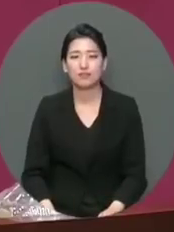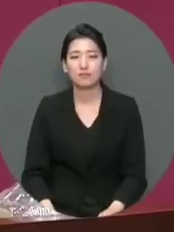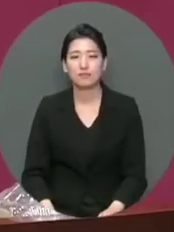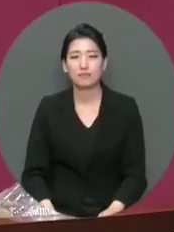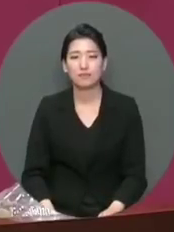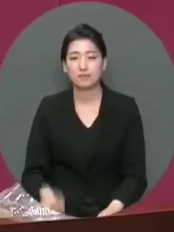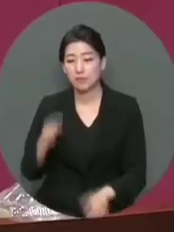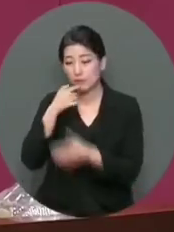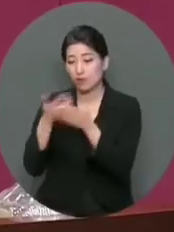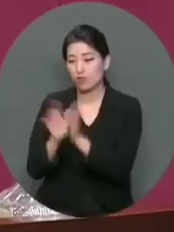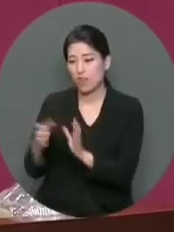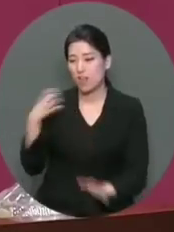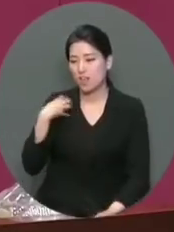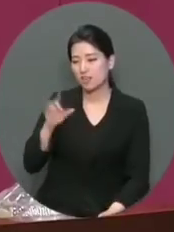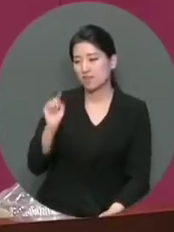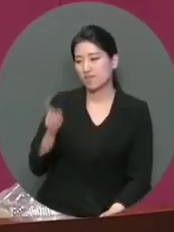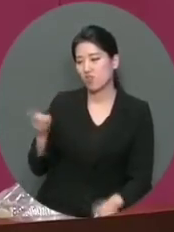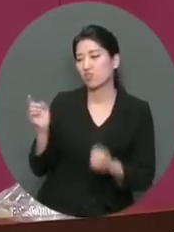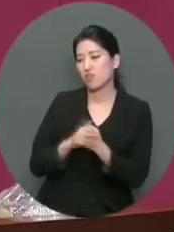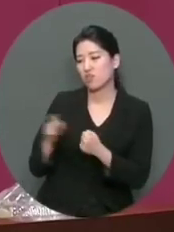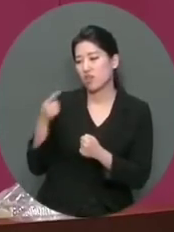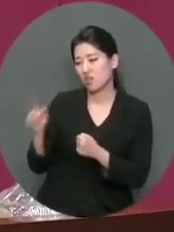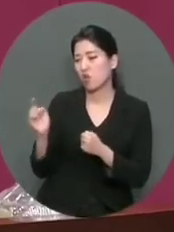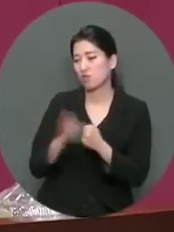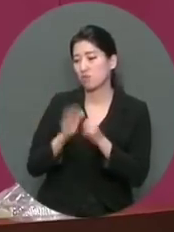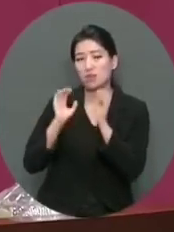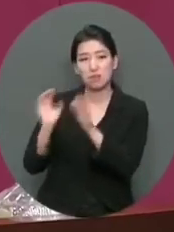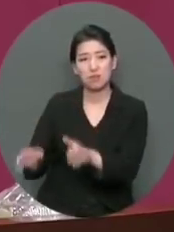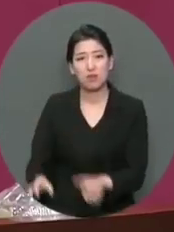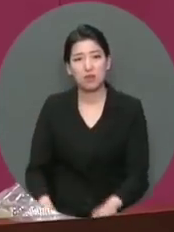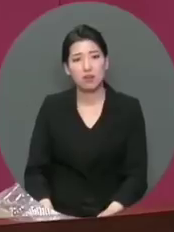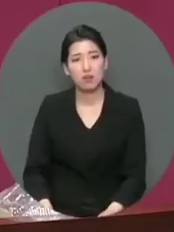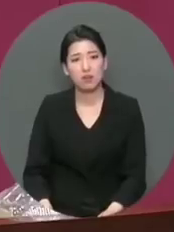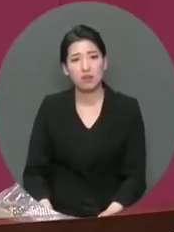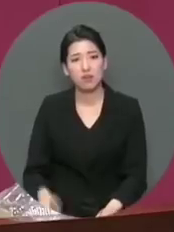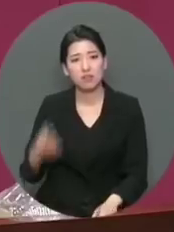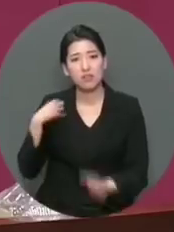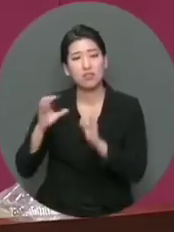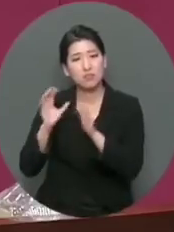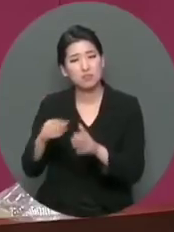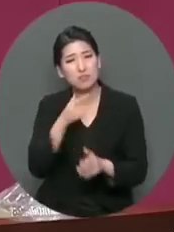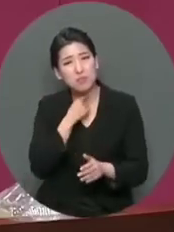야당에게 책임을 뒤집어 씌울 거면 왜 집권 여당 하셨습니까?